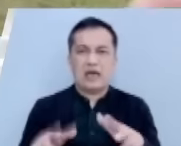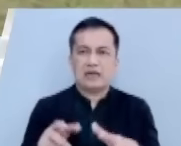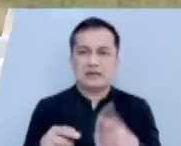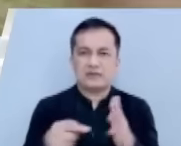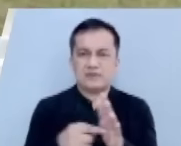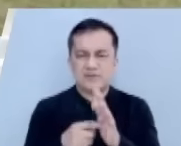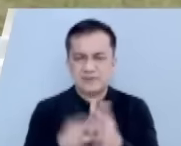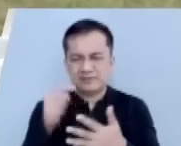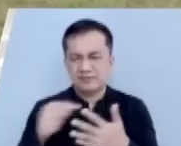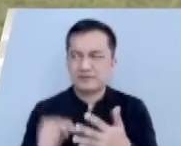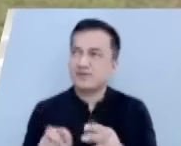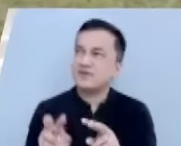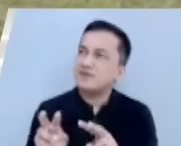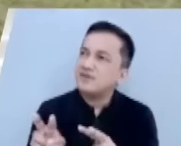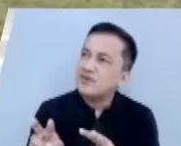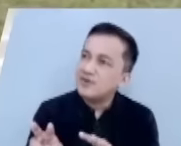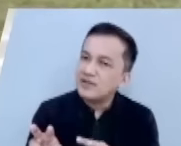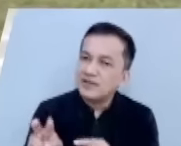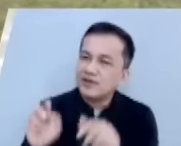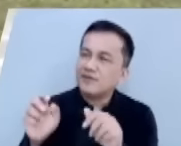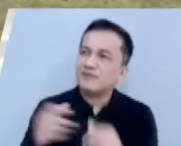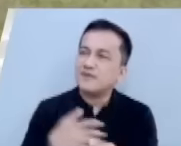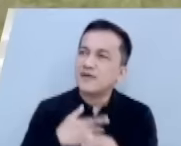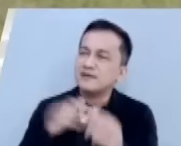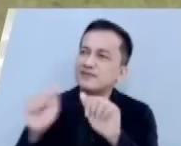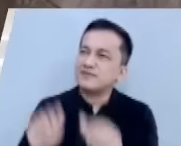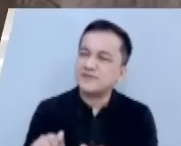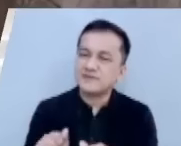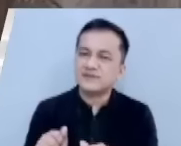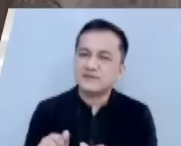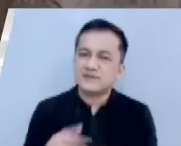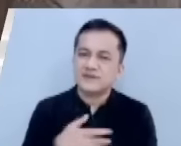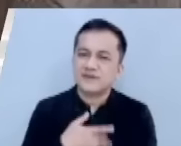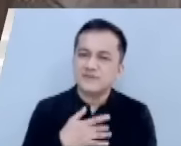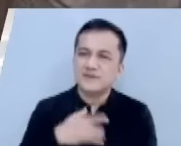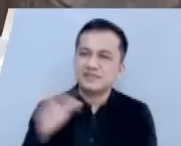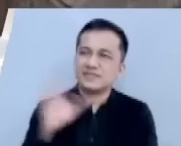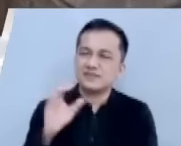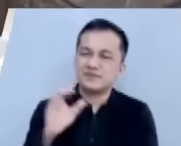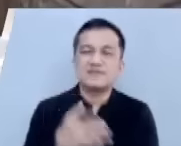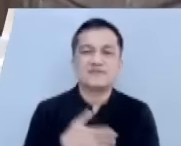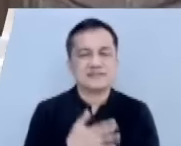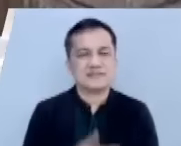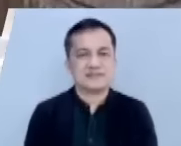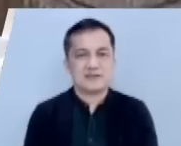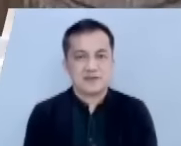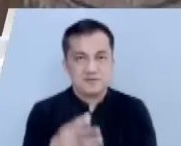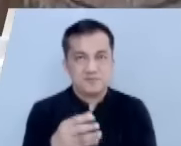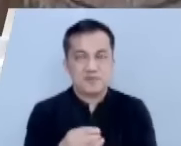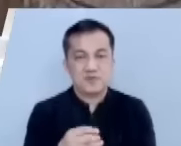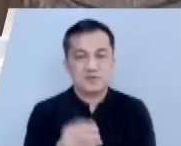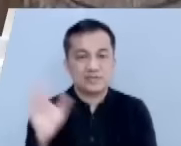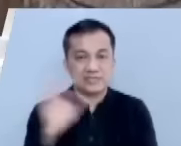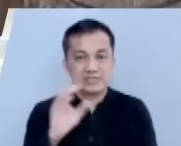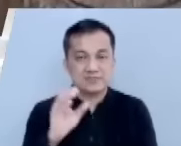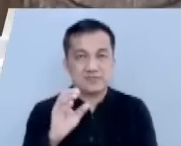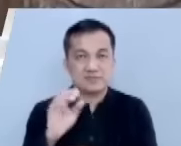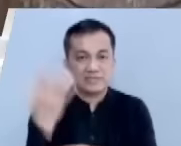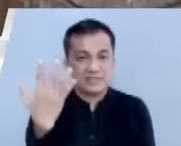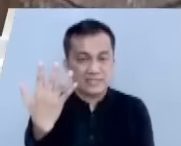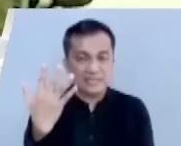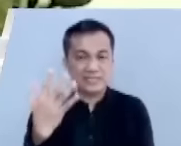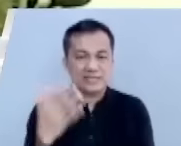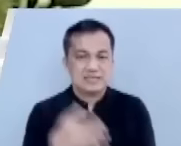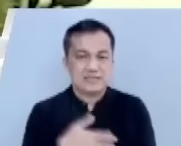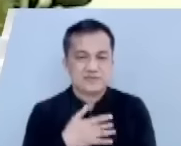mo yung atmosphere dito, parang napipil mo pa rin yung Christmas ambience. Bukod sa Christmas tree, ramdam din ang Pasko sa kanilang bilin na inukit mula